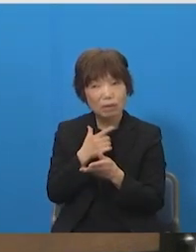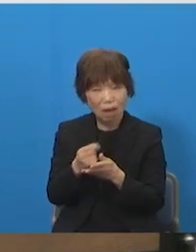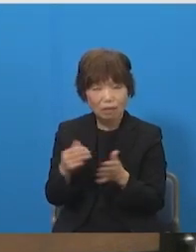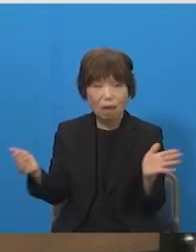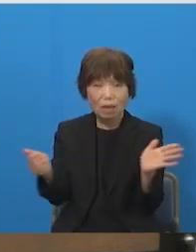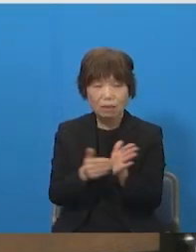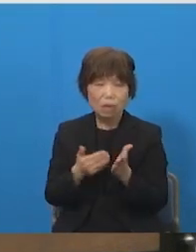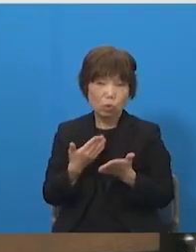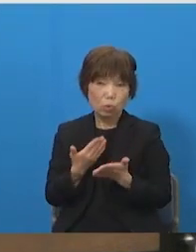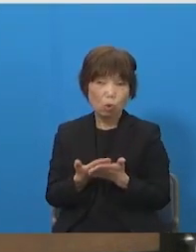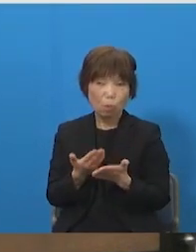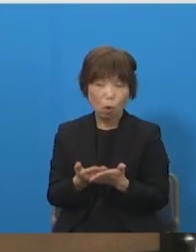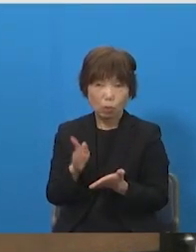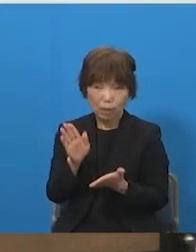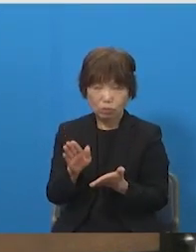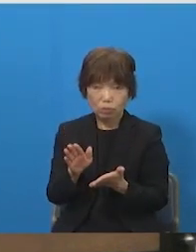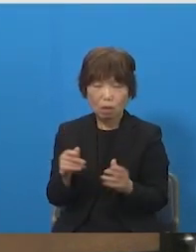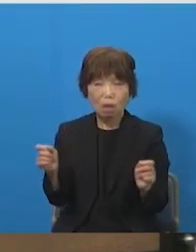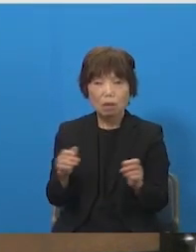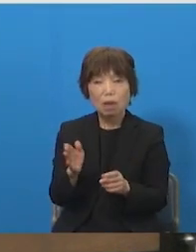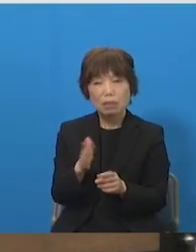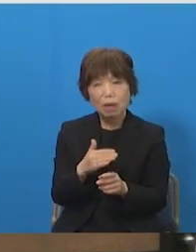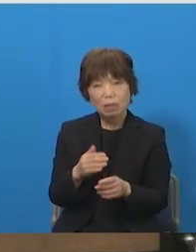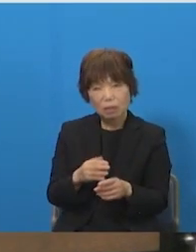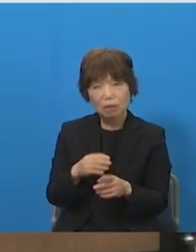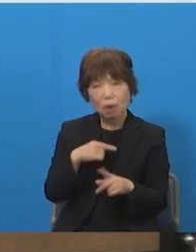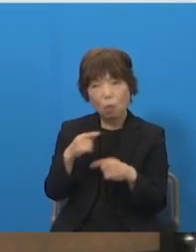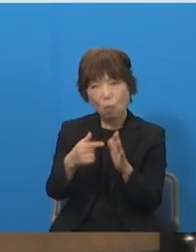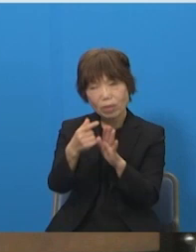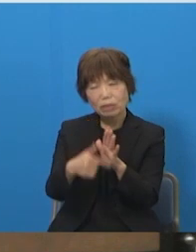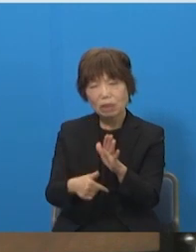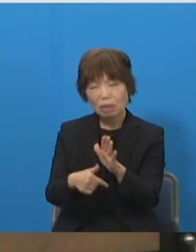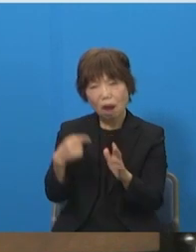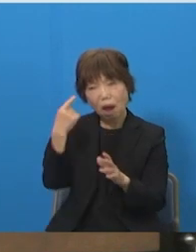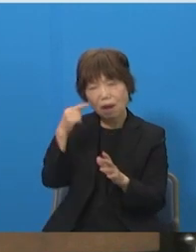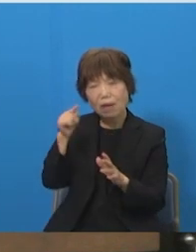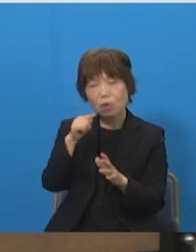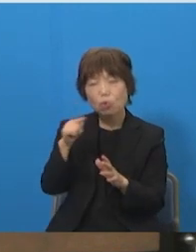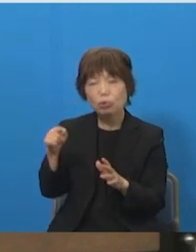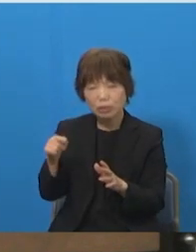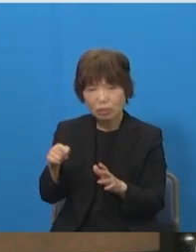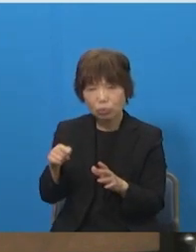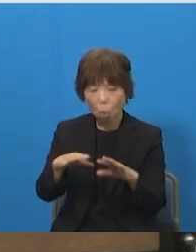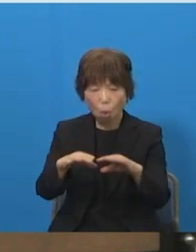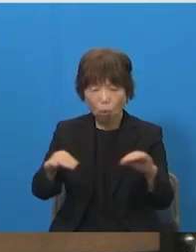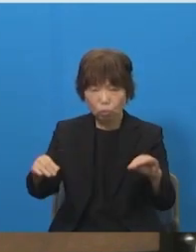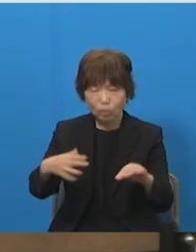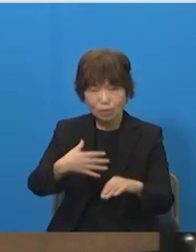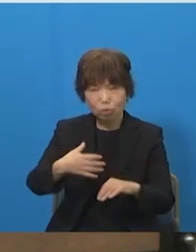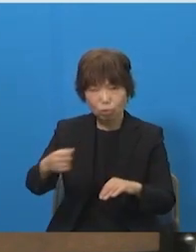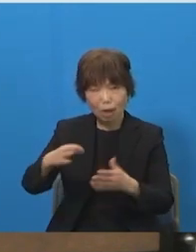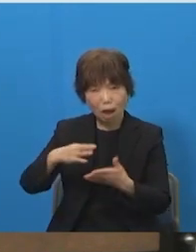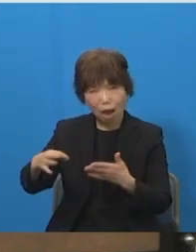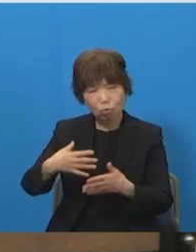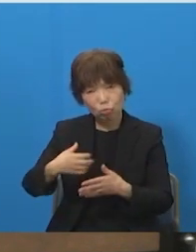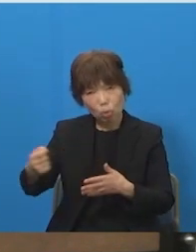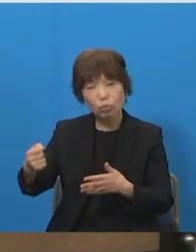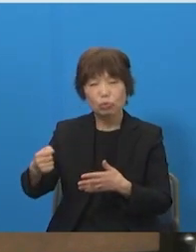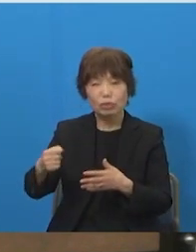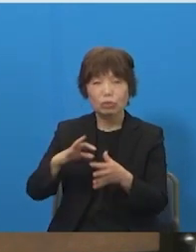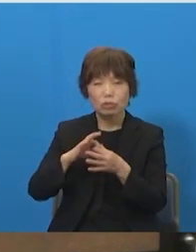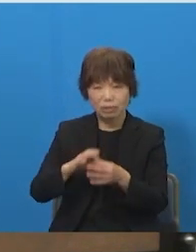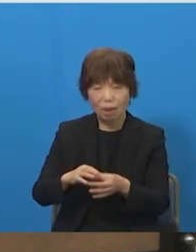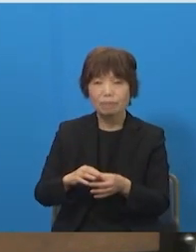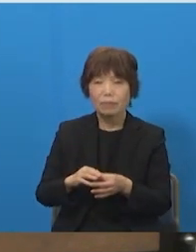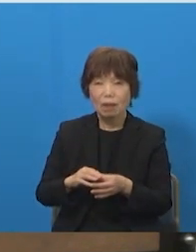要望を申し上げます。最近話題となっております、外国人の土地取得の問題についてです。京都市も国に対して